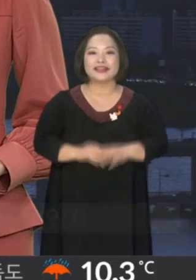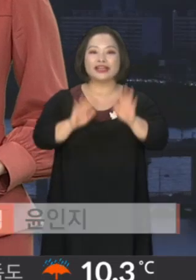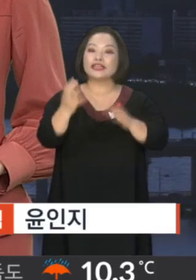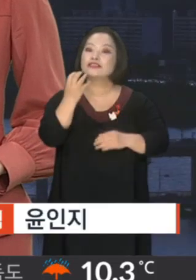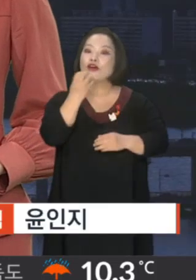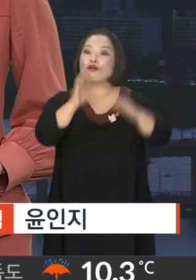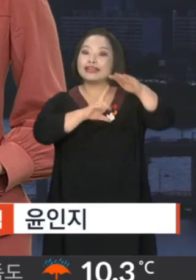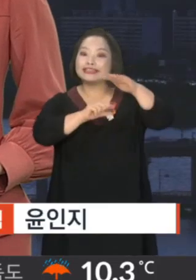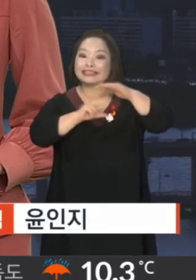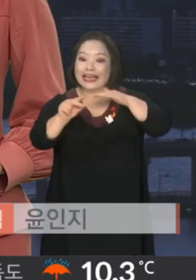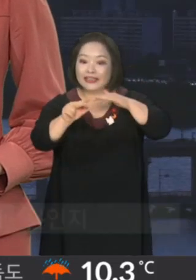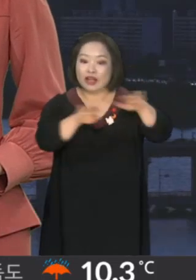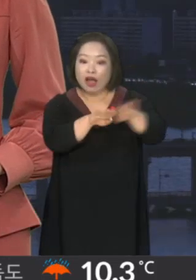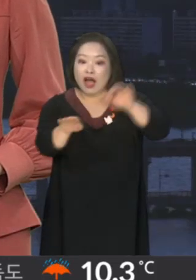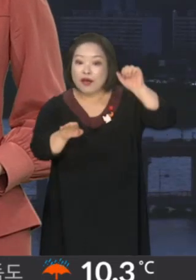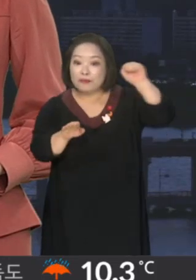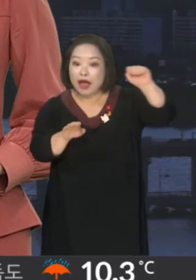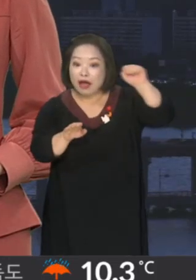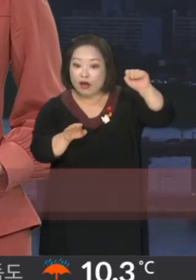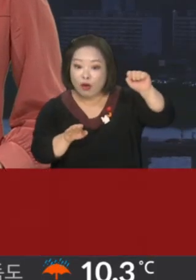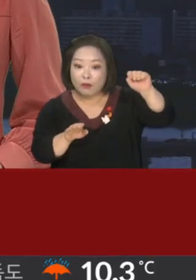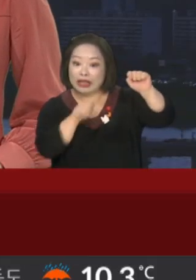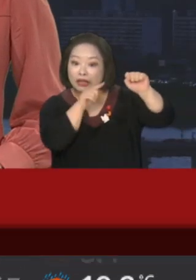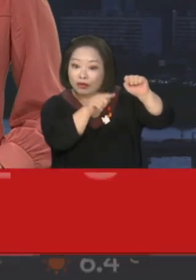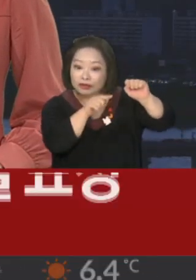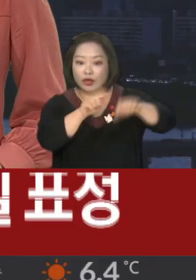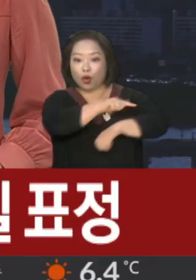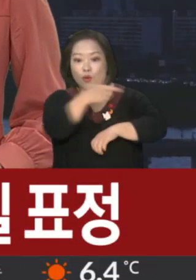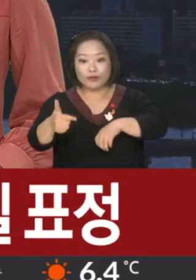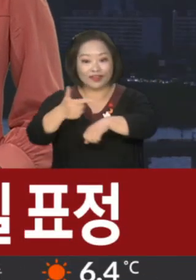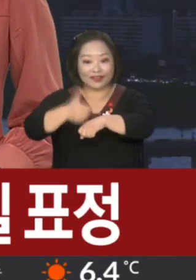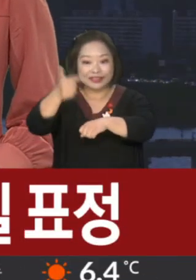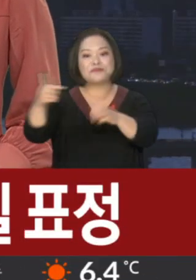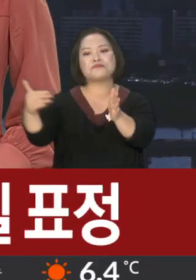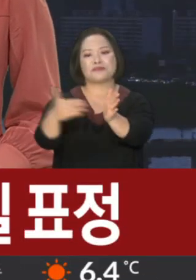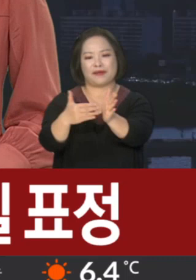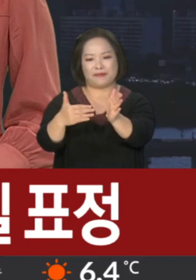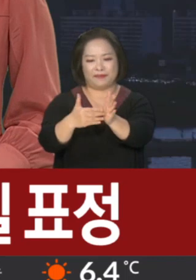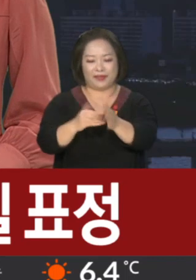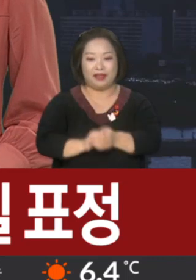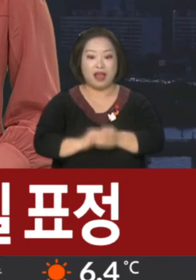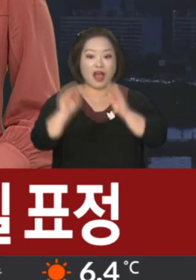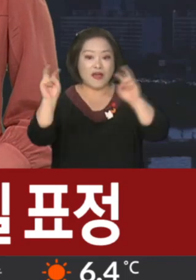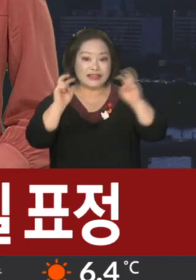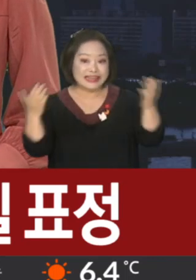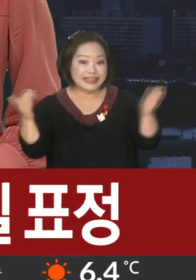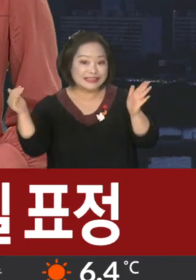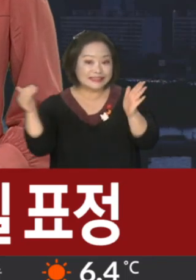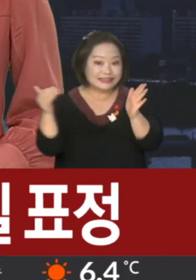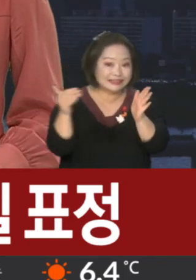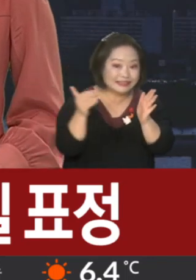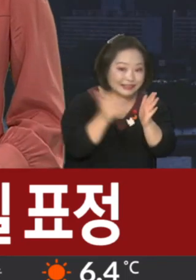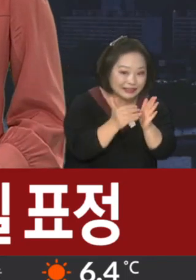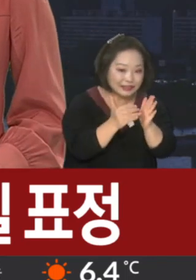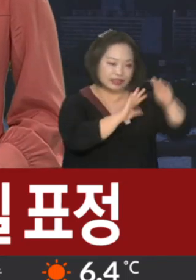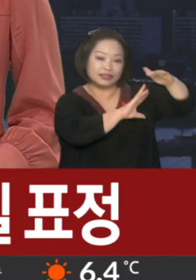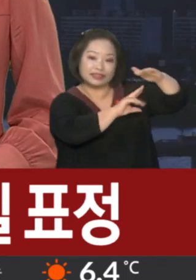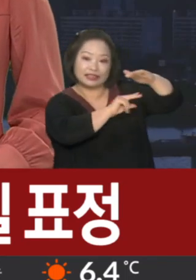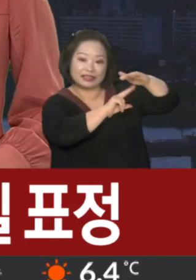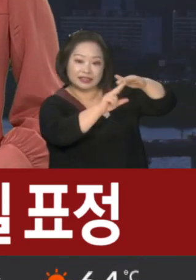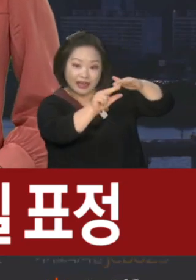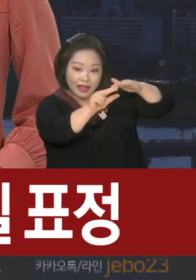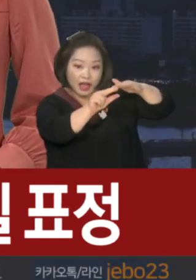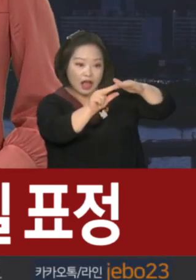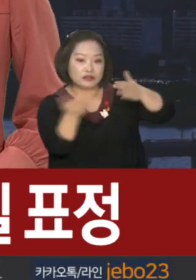네, 서울 지하철 파업이 잠시 뒤 오후 6시에 종료됩니다. 본격적인 퇴근 시간대 접어들면서 지하철을 이용하려는 시민들의